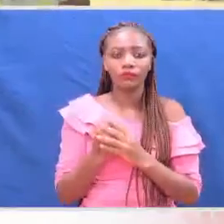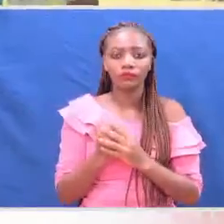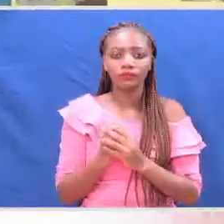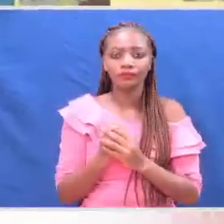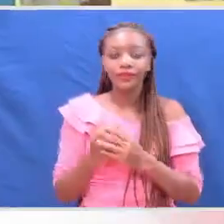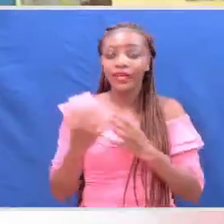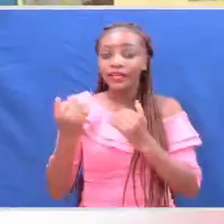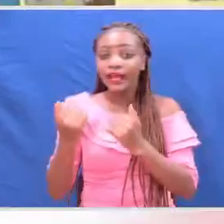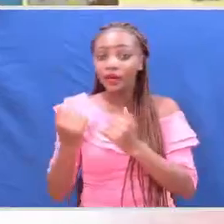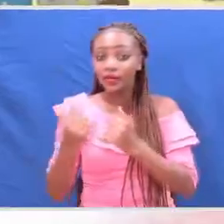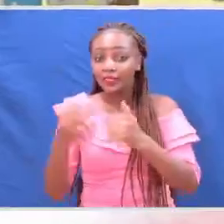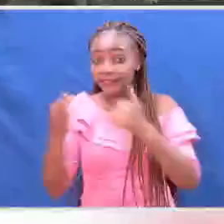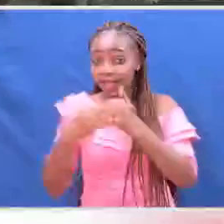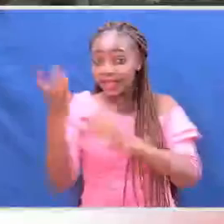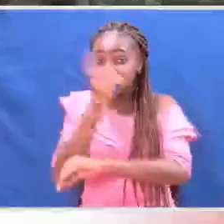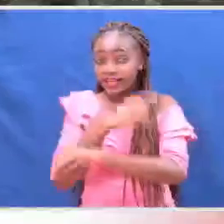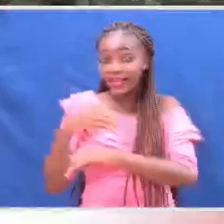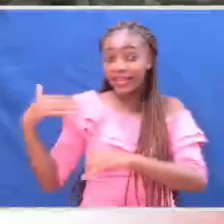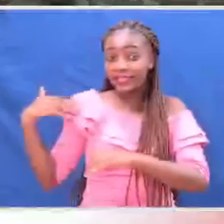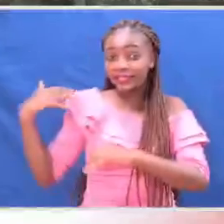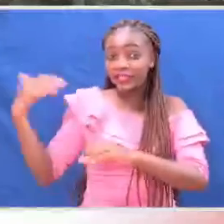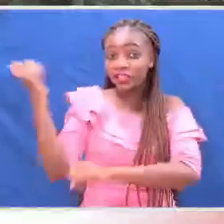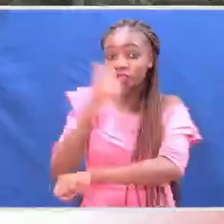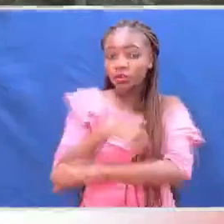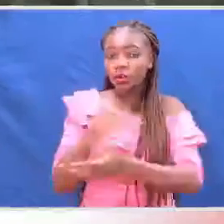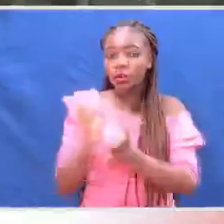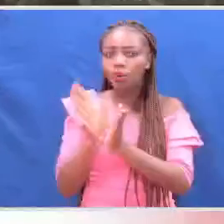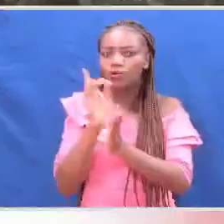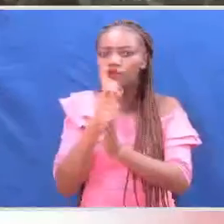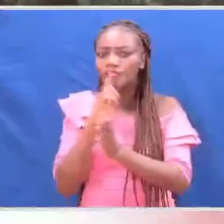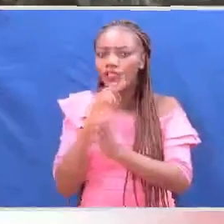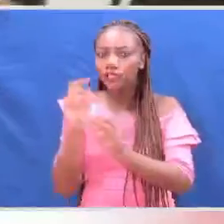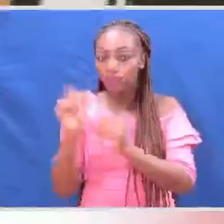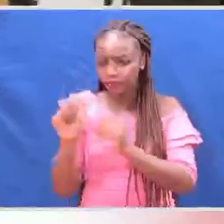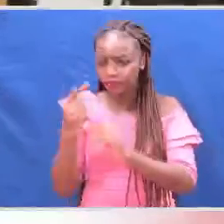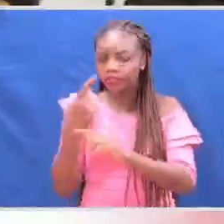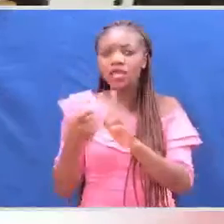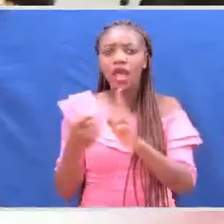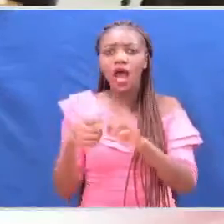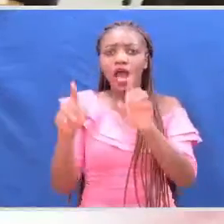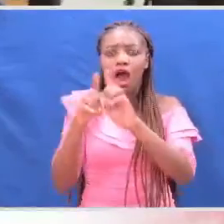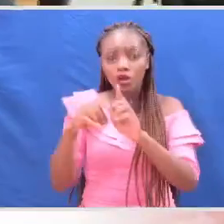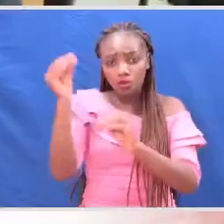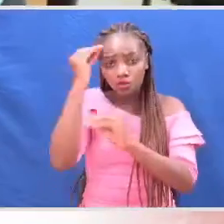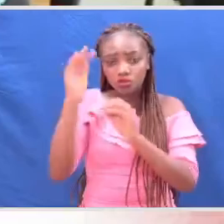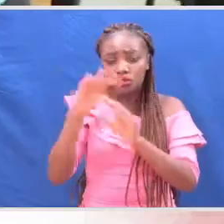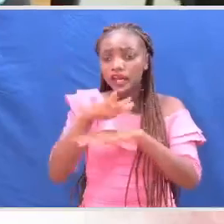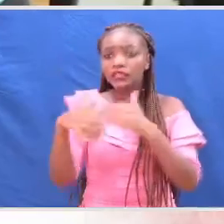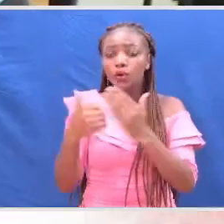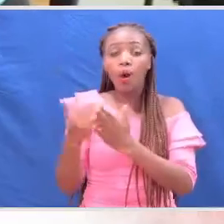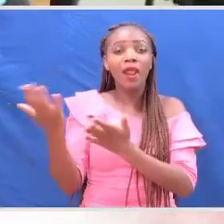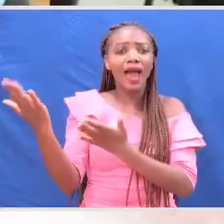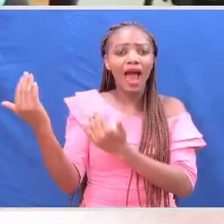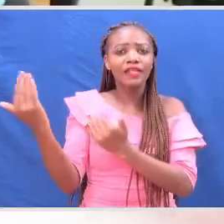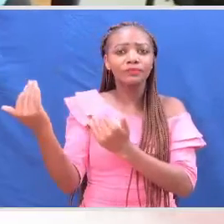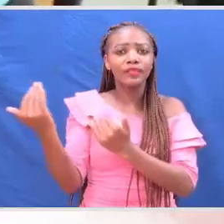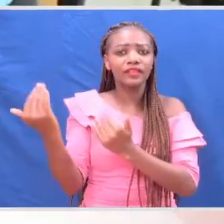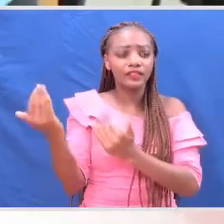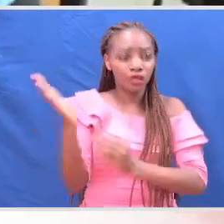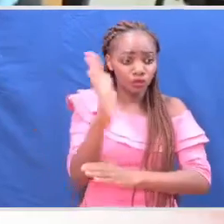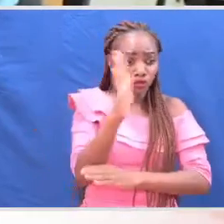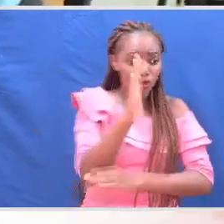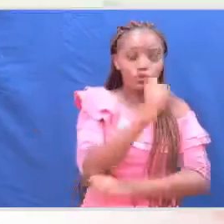Ni siku ya 8 sasa tangu kufunguliwa kwa shule nchini mwaka huu, wanafunzi wote wakitarajiwa